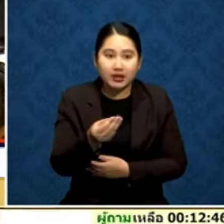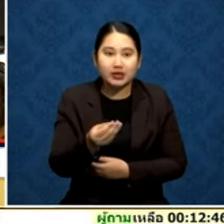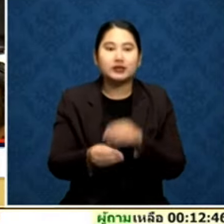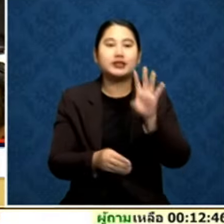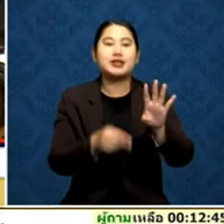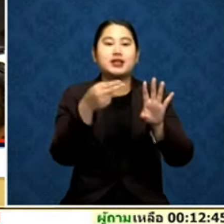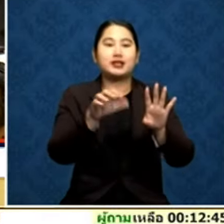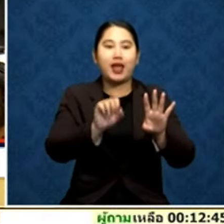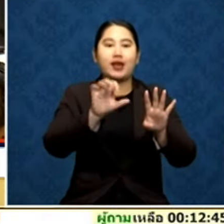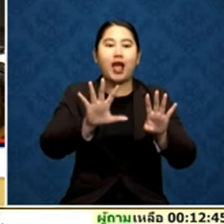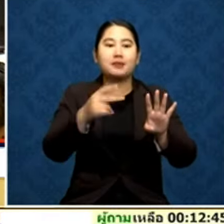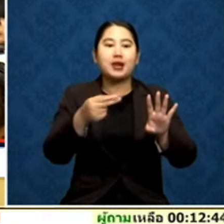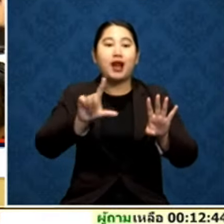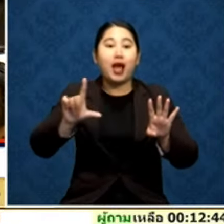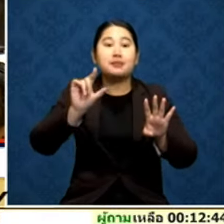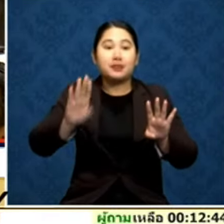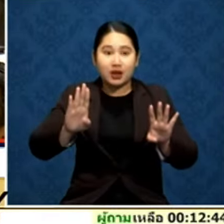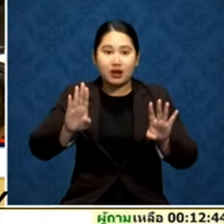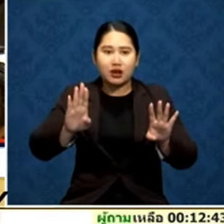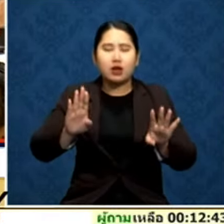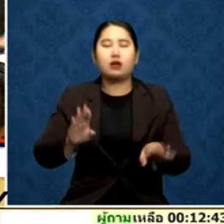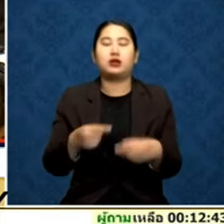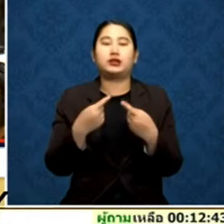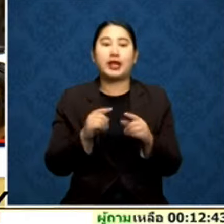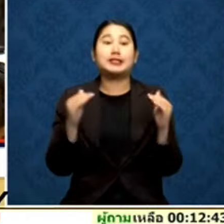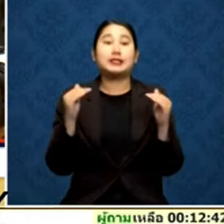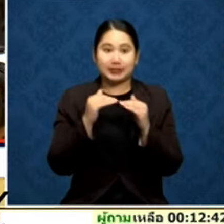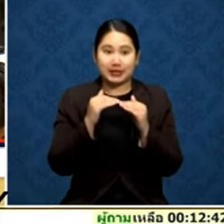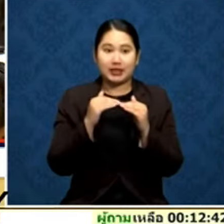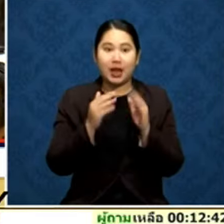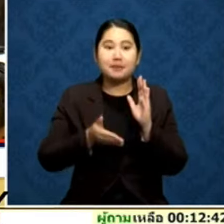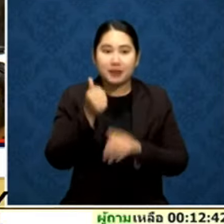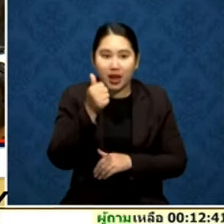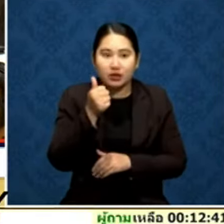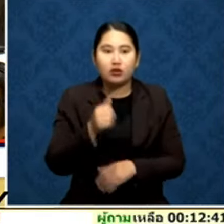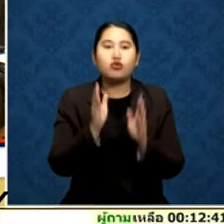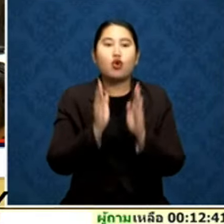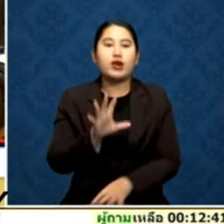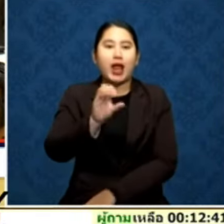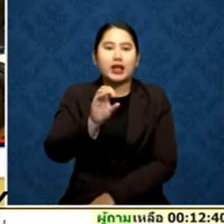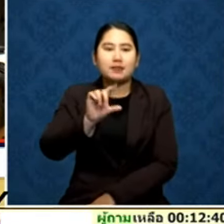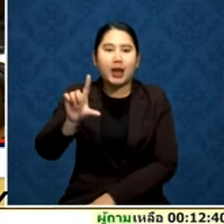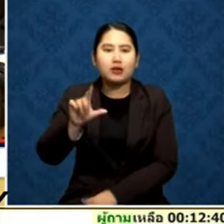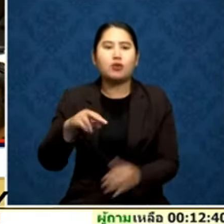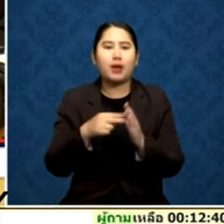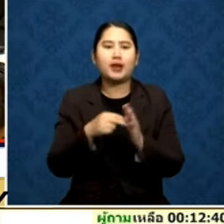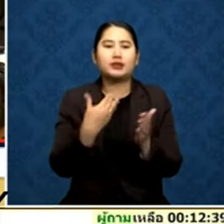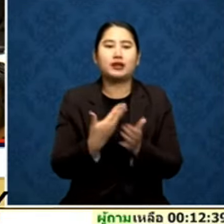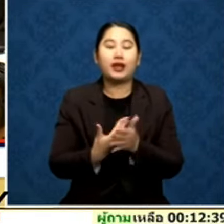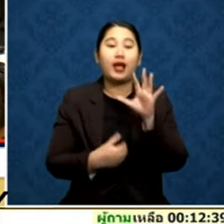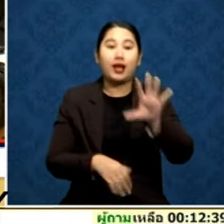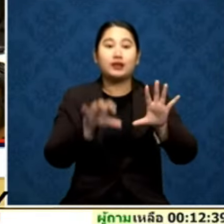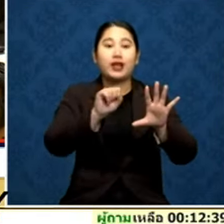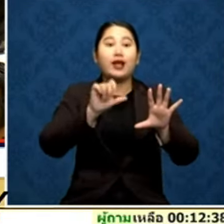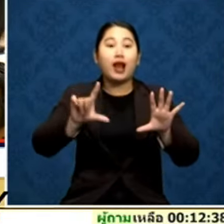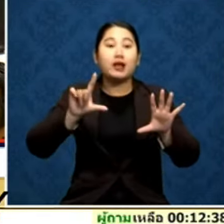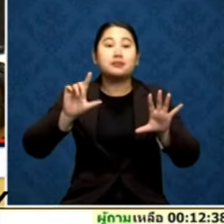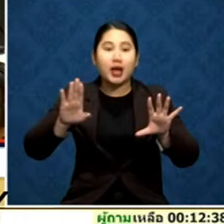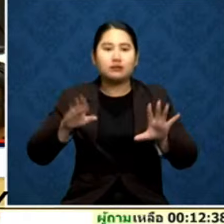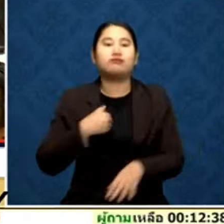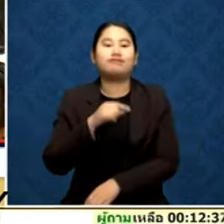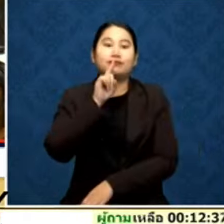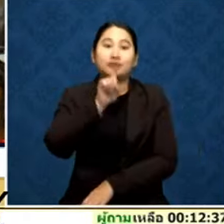านบาทนะคะแต่ว่ามีคนที่จะมีสิทธิ์ถึง50ล้านคนและต้องใช้เงิน 500,000 ล้านบาทนะคะคำถามก็คือว่